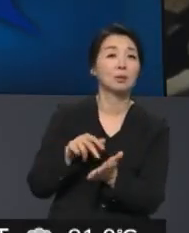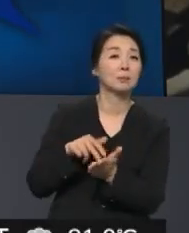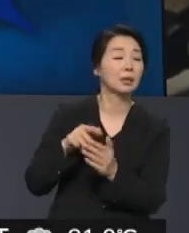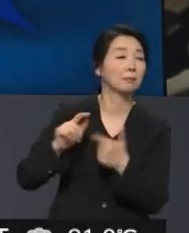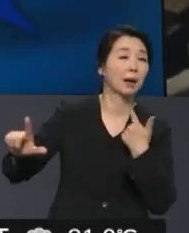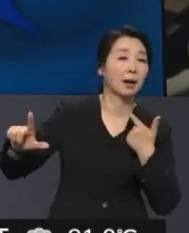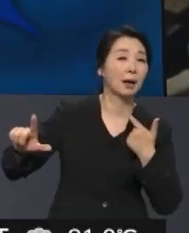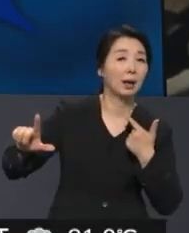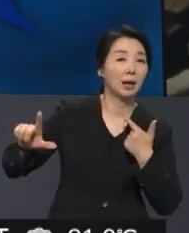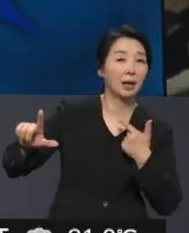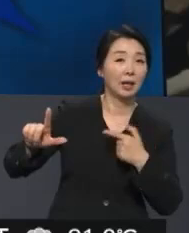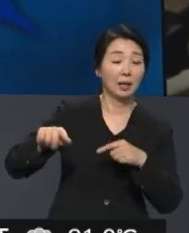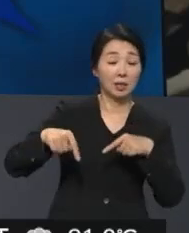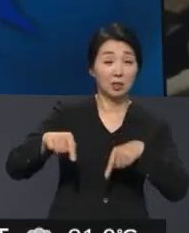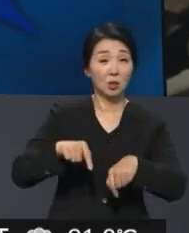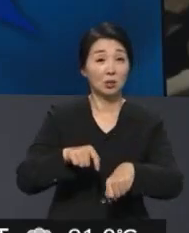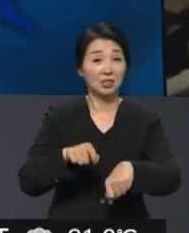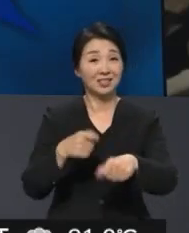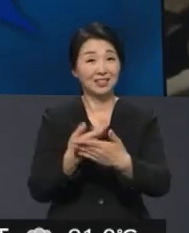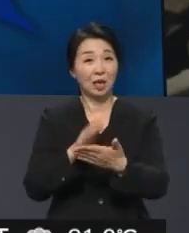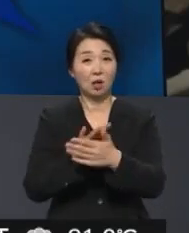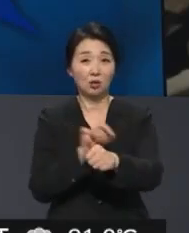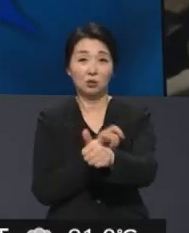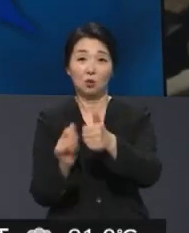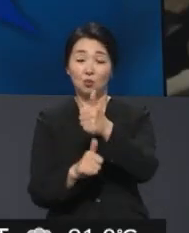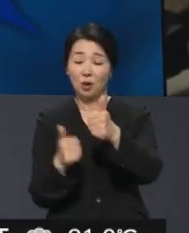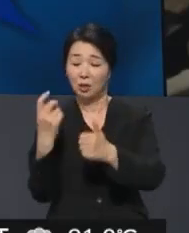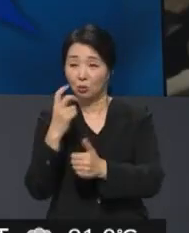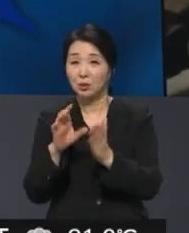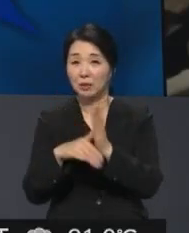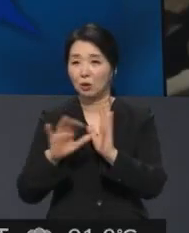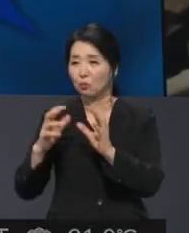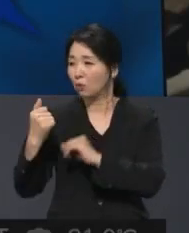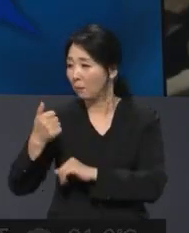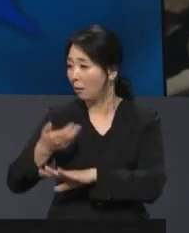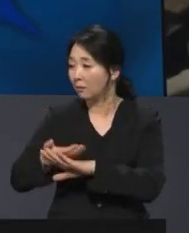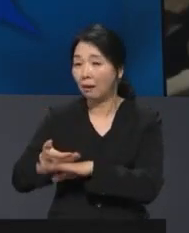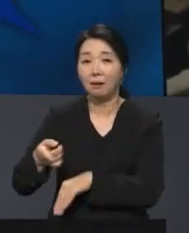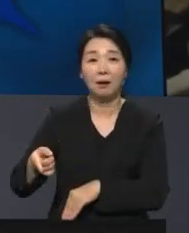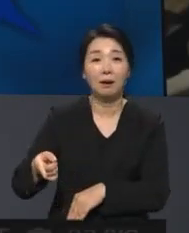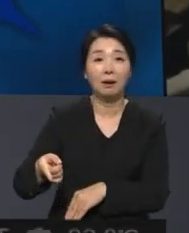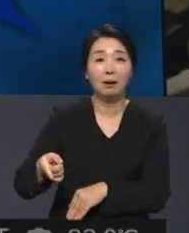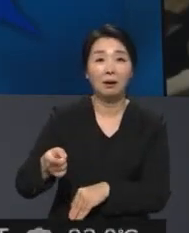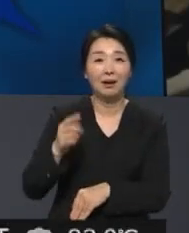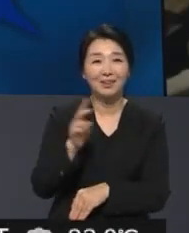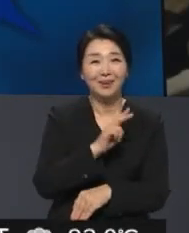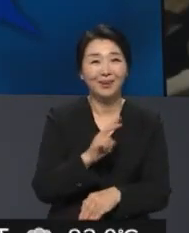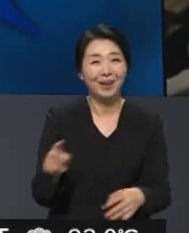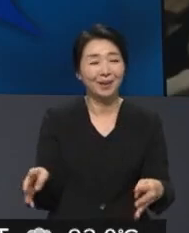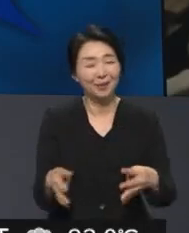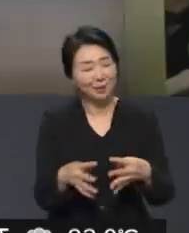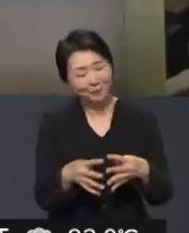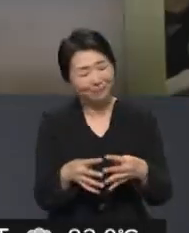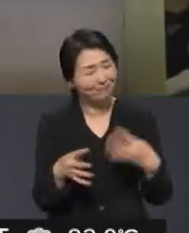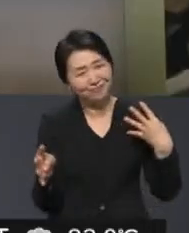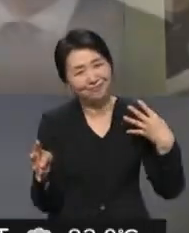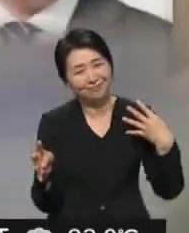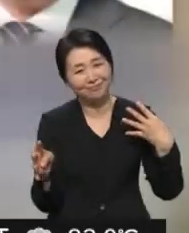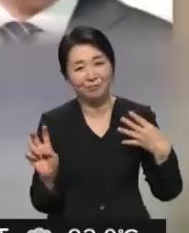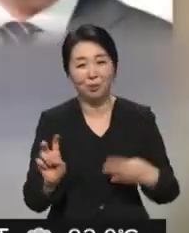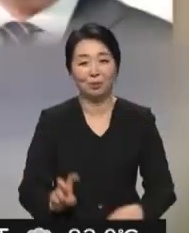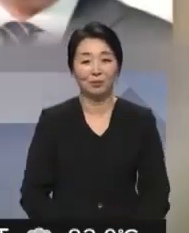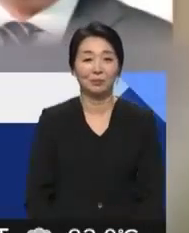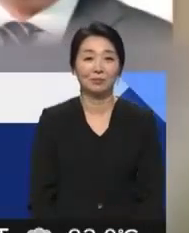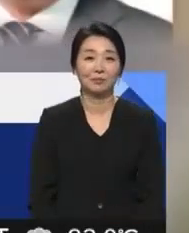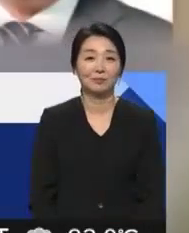정계특위 공론조사 방금 보신 것처럼 국민의힘의 방향과 좀 달랐죠. 여야 협의 요원회 보입니다.